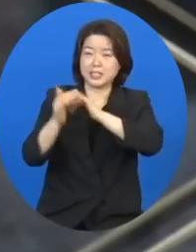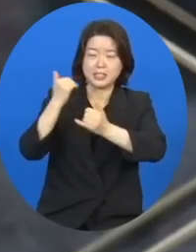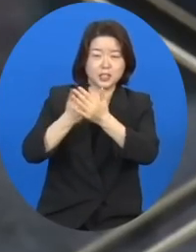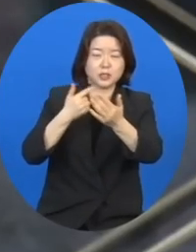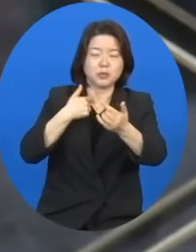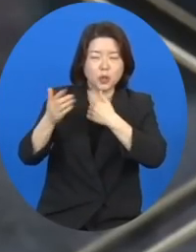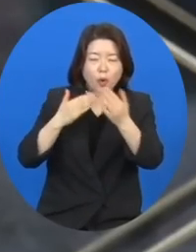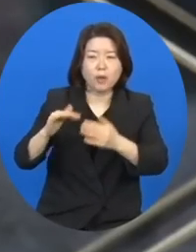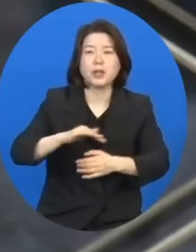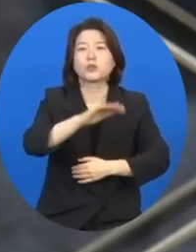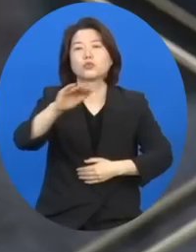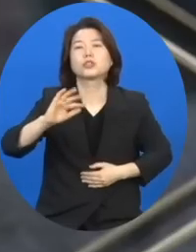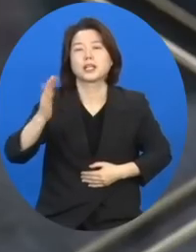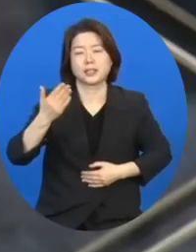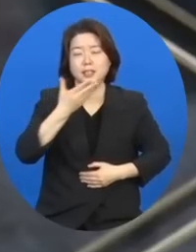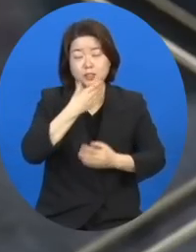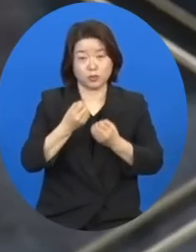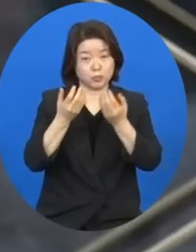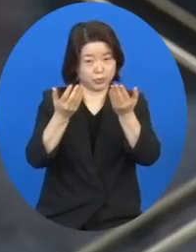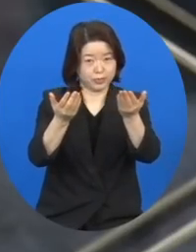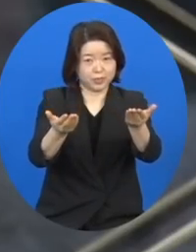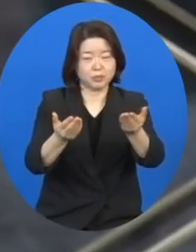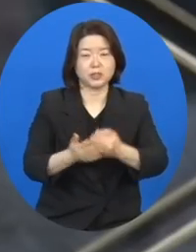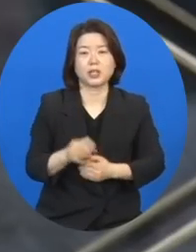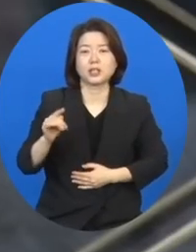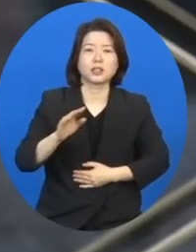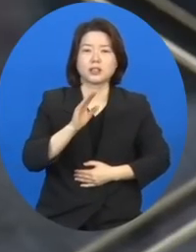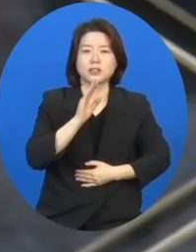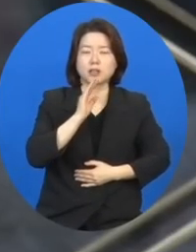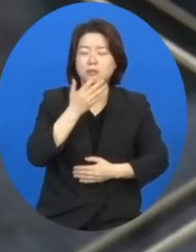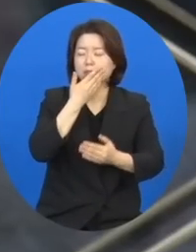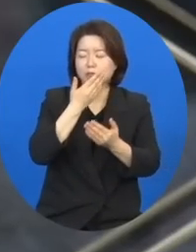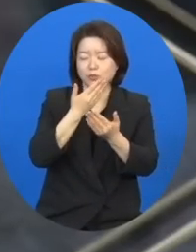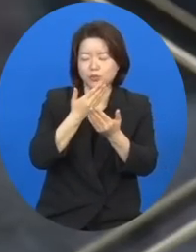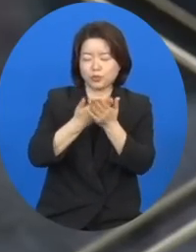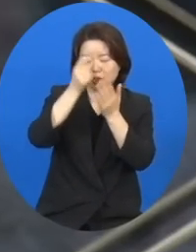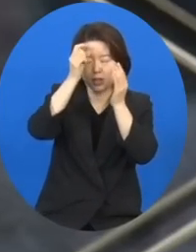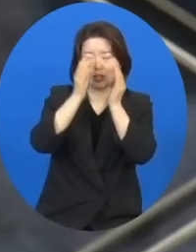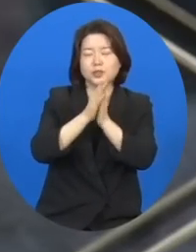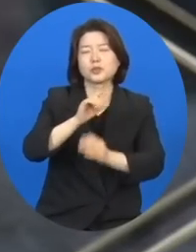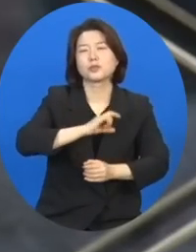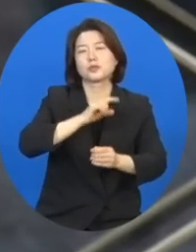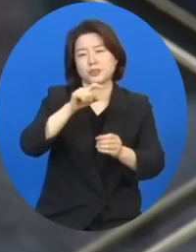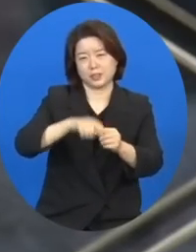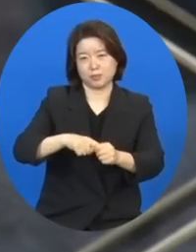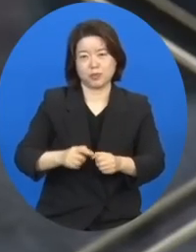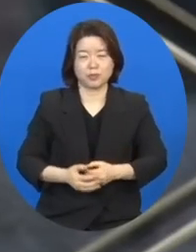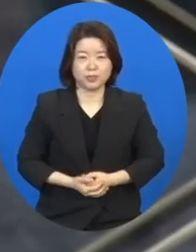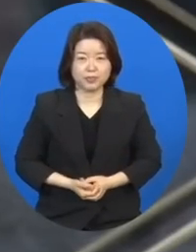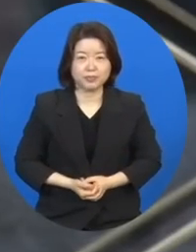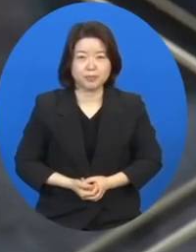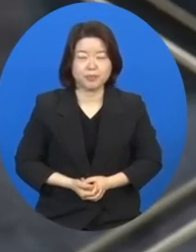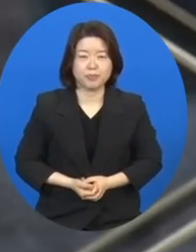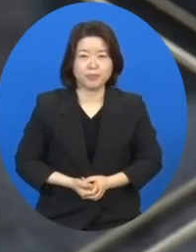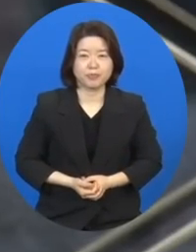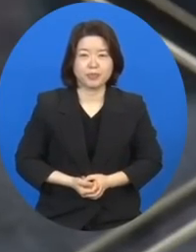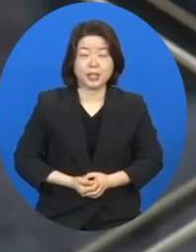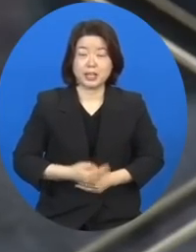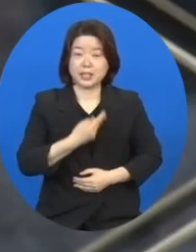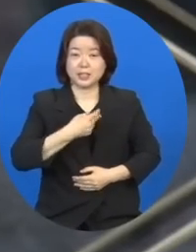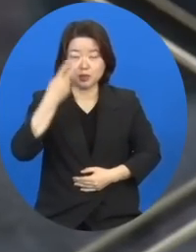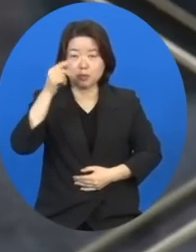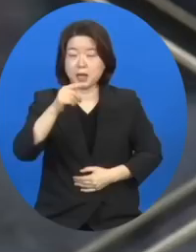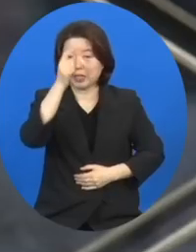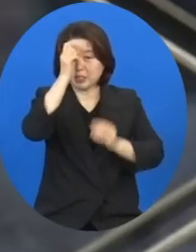되기를 축복합니다. 그것이 너무나 중요한 기도 제목이라는 것이죠. 사도 바울은 그 기도는 여기에 그치지